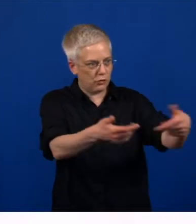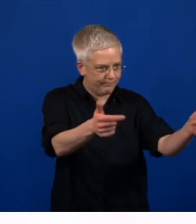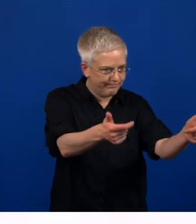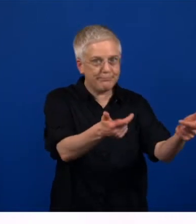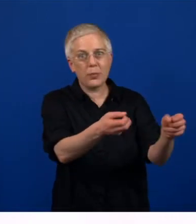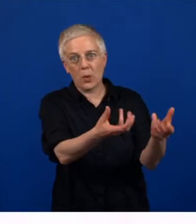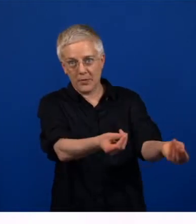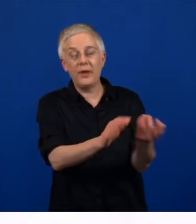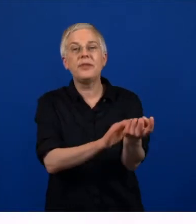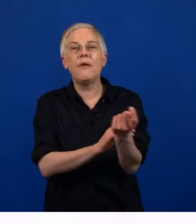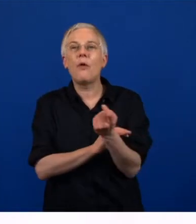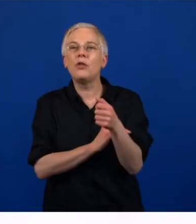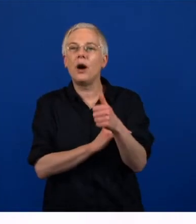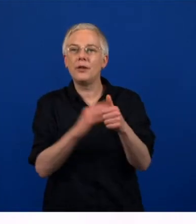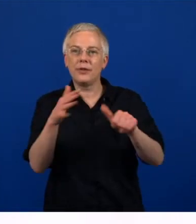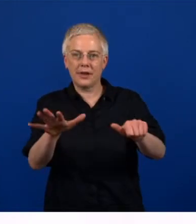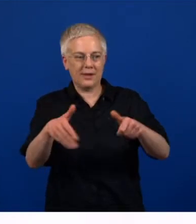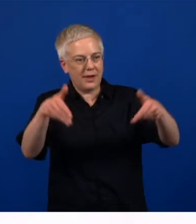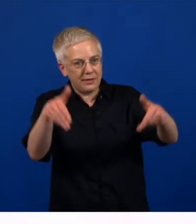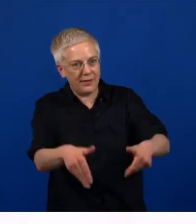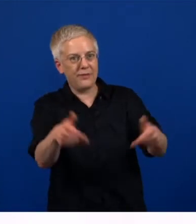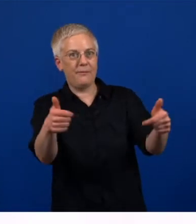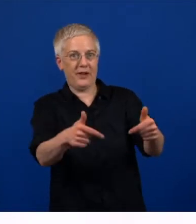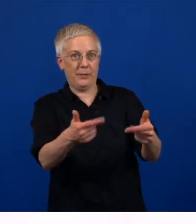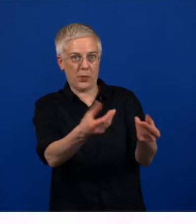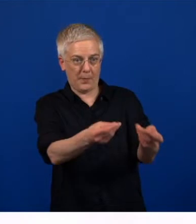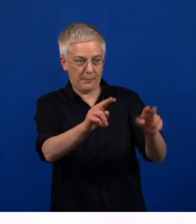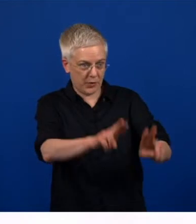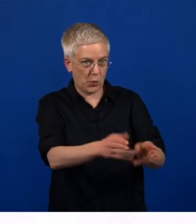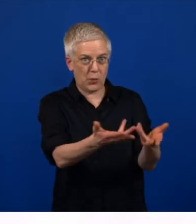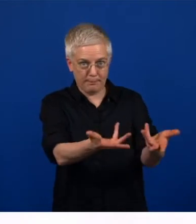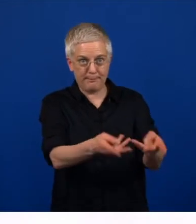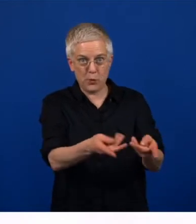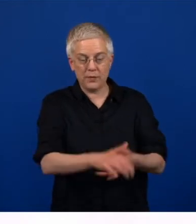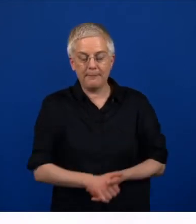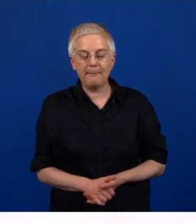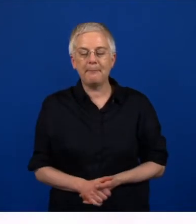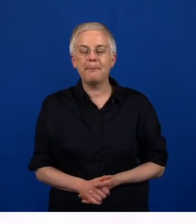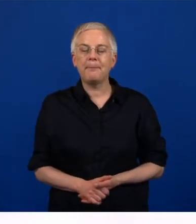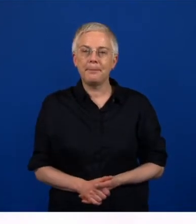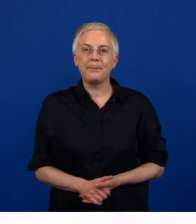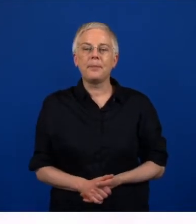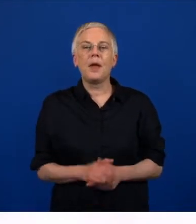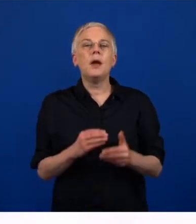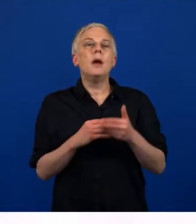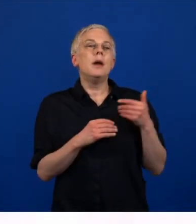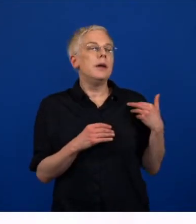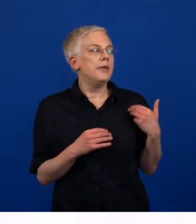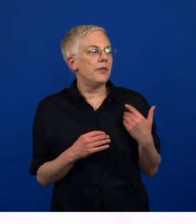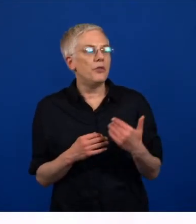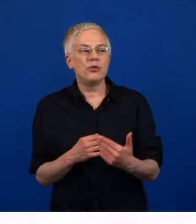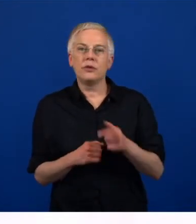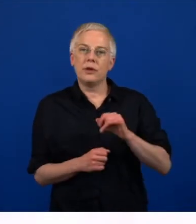werden 61 intensivmedizinisch betreut. Und wir haben ja mittlerweile einen recht